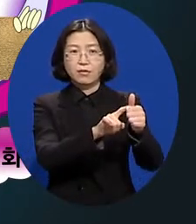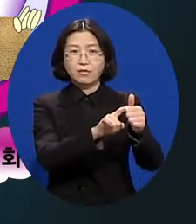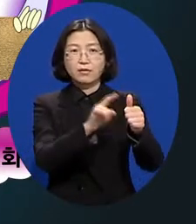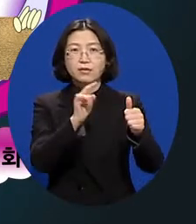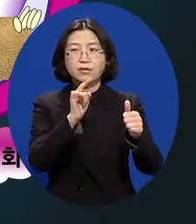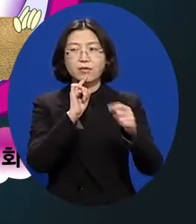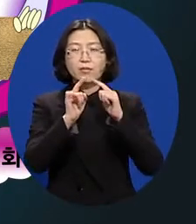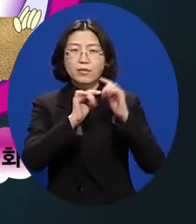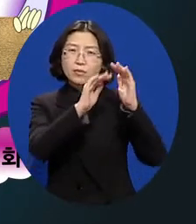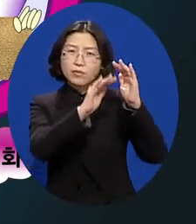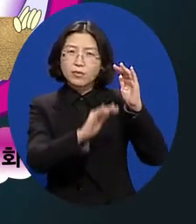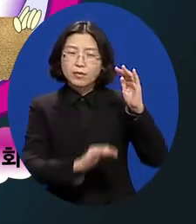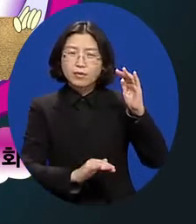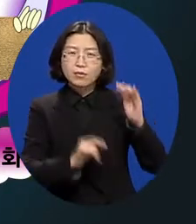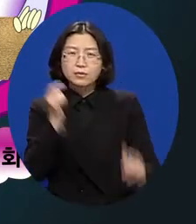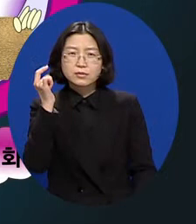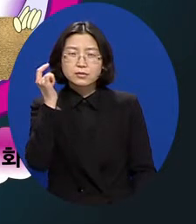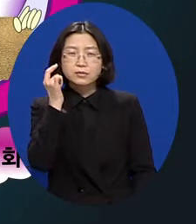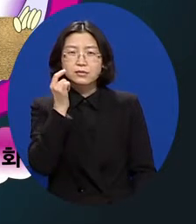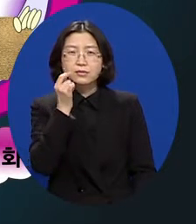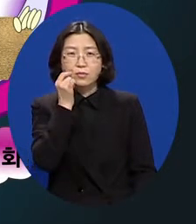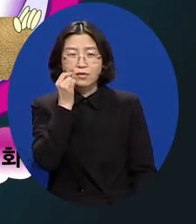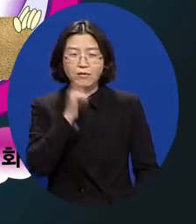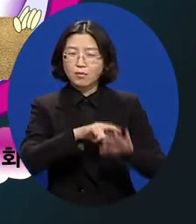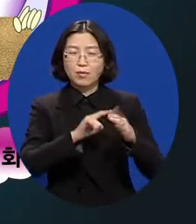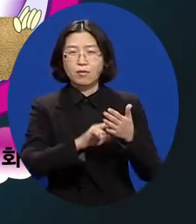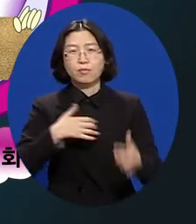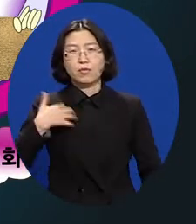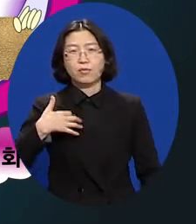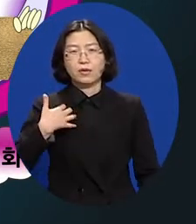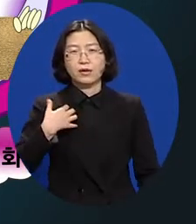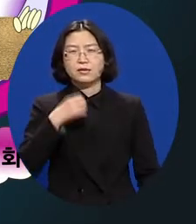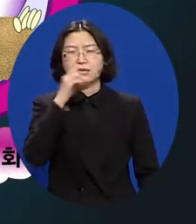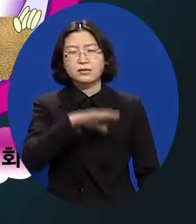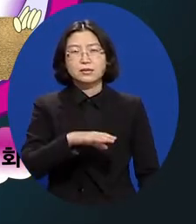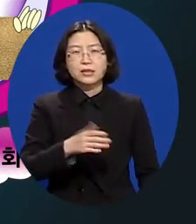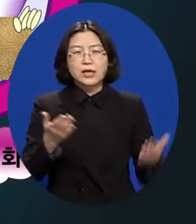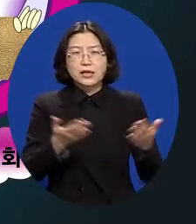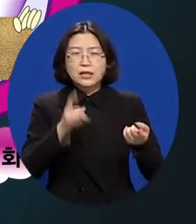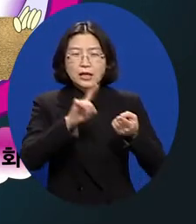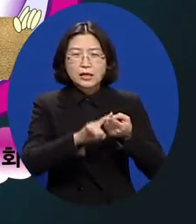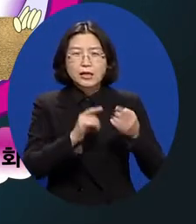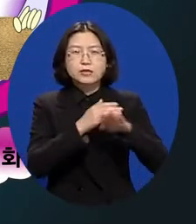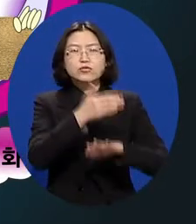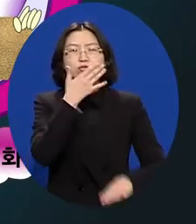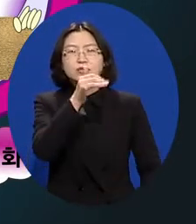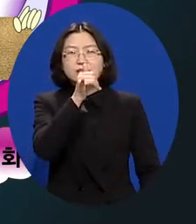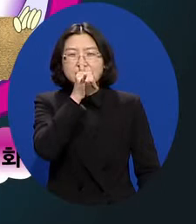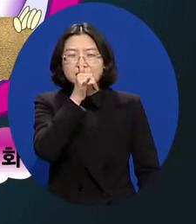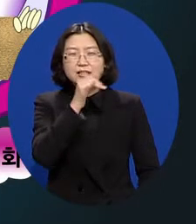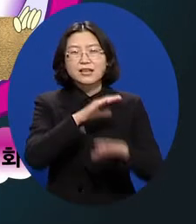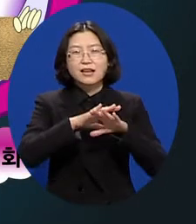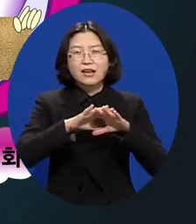감추어진 마음의 메시지는 듣지 못하고, 남자가 일하다 보면 늦을 수도 있지. 이렇게 해석을 해서 전달을 했기